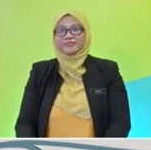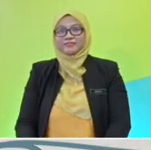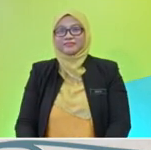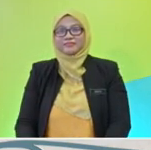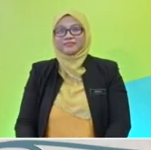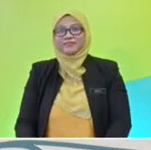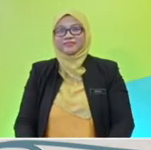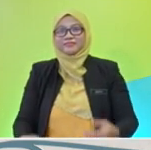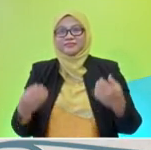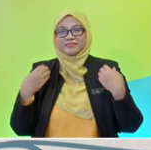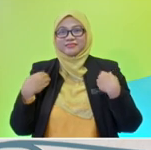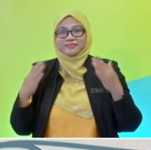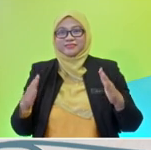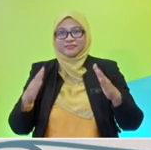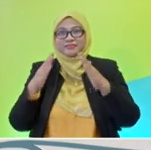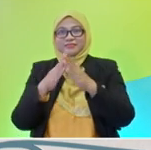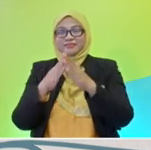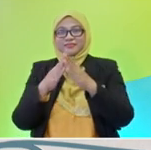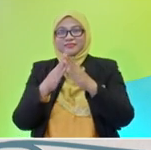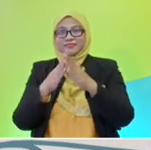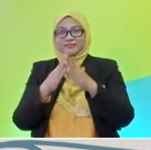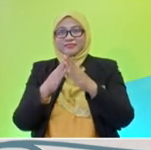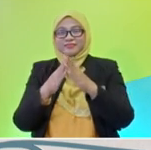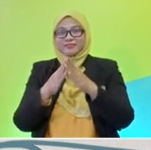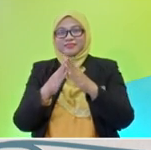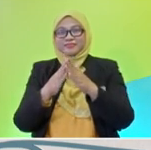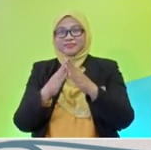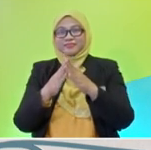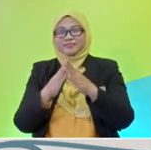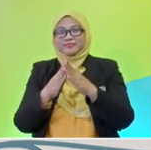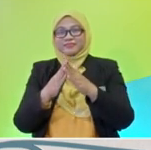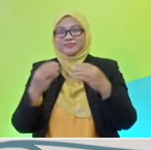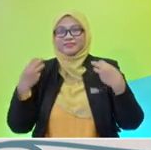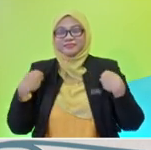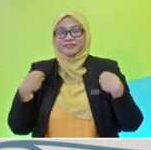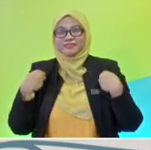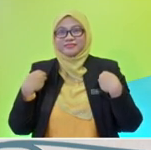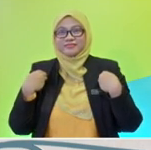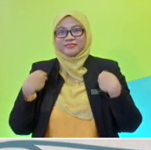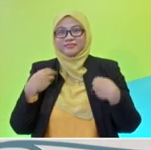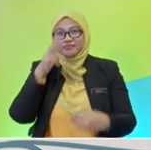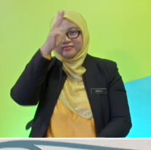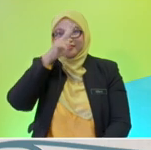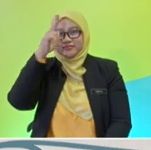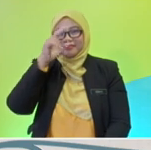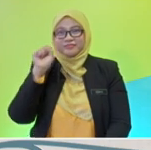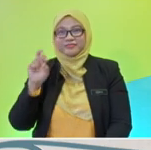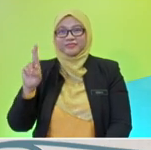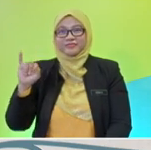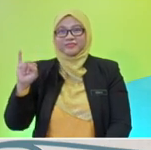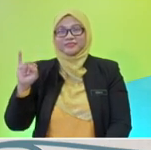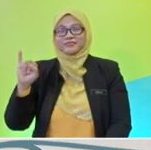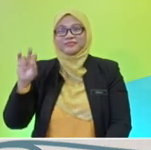campa Oke kita ada yang seterusnya Candi Muara Jambi yang wujud tinggalan Kerajaan Sriwijaya Candi